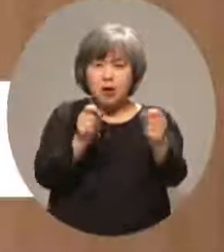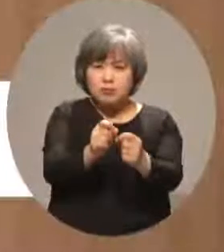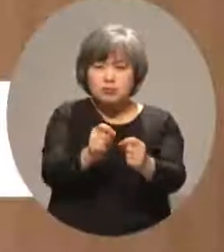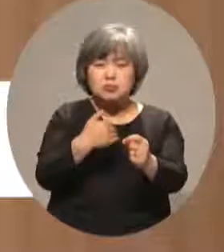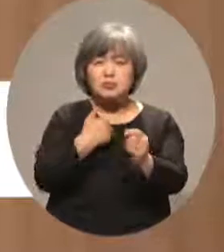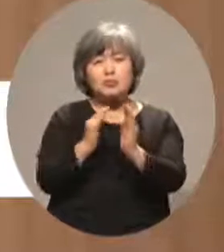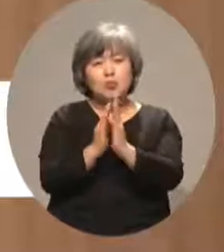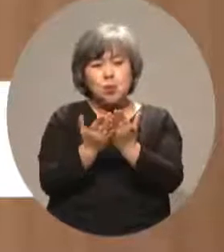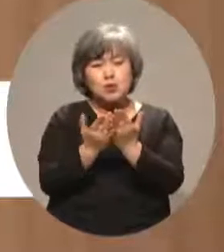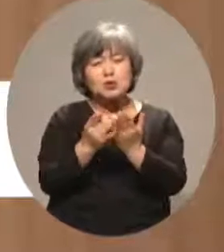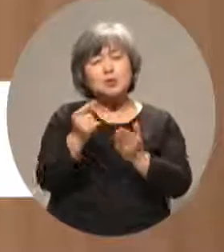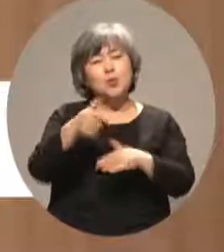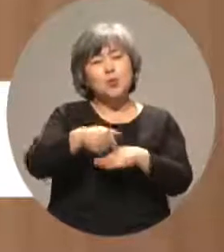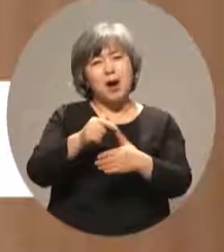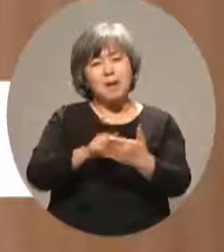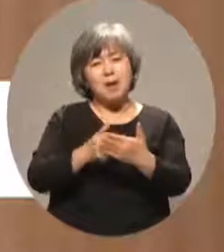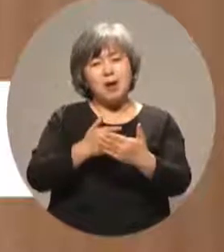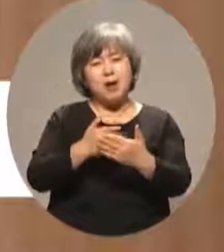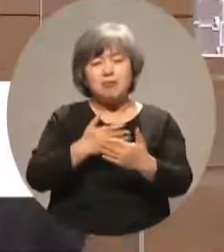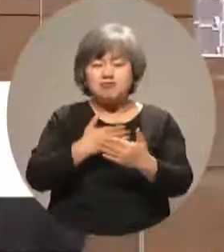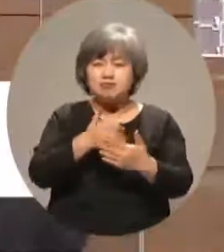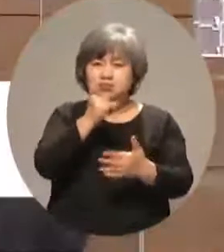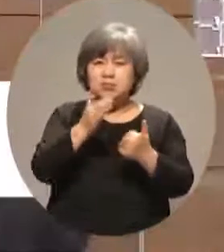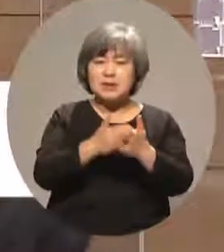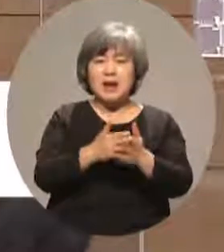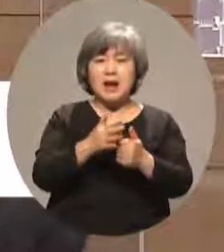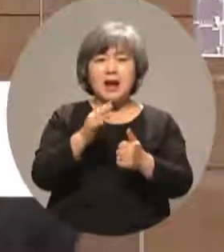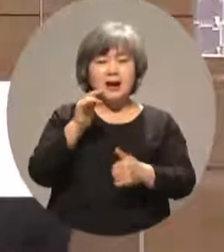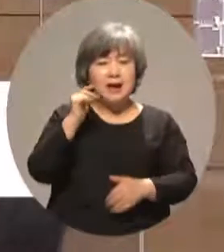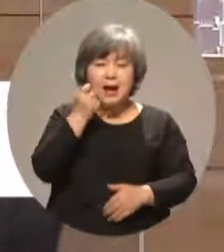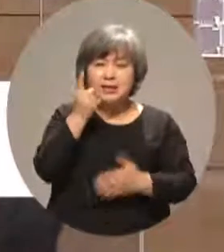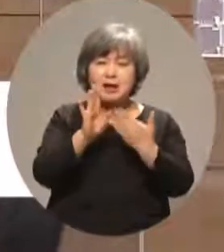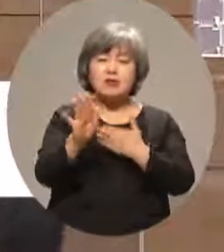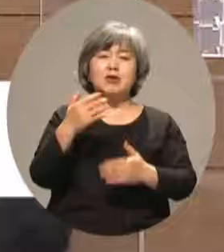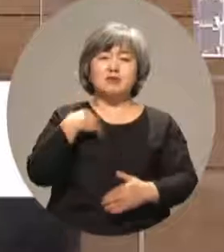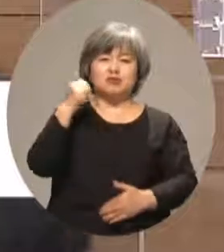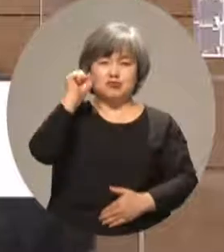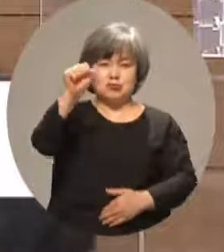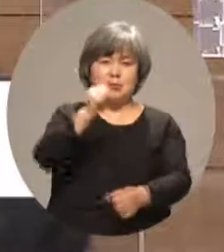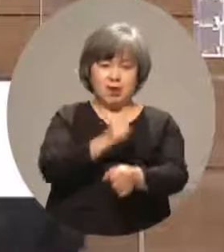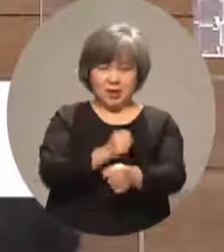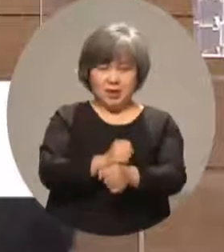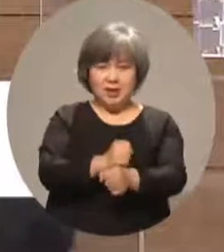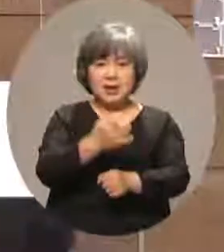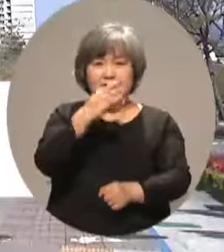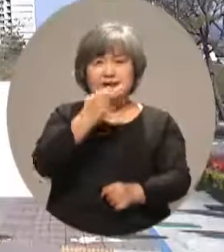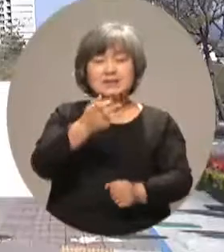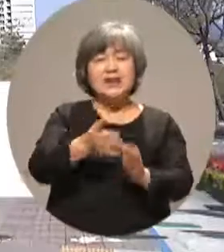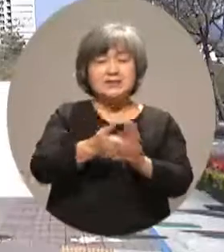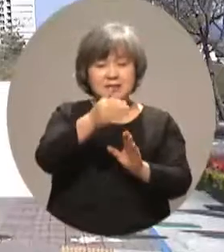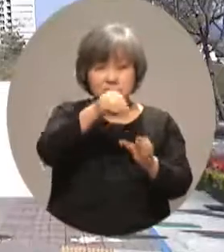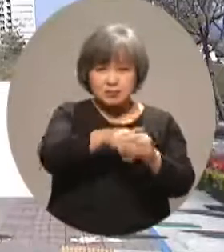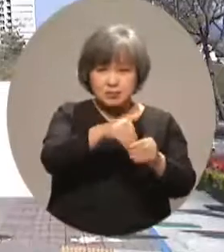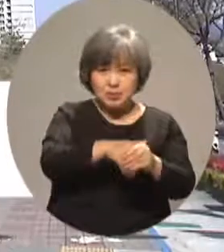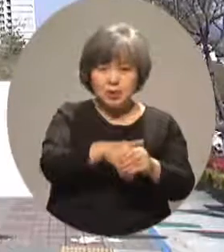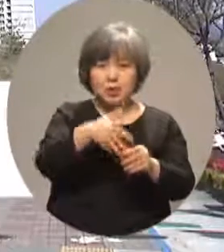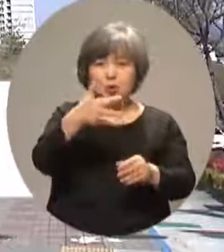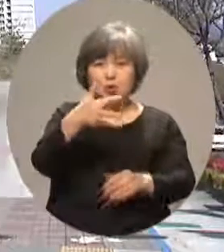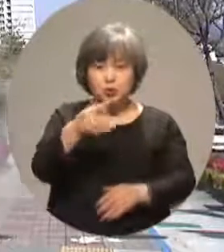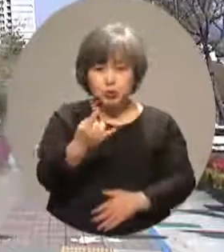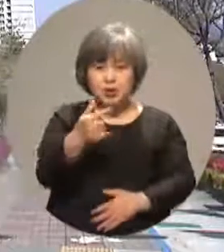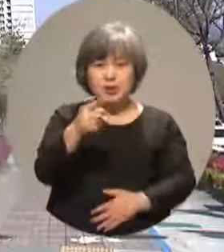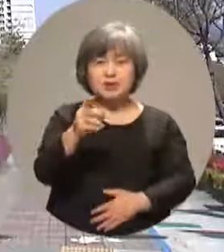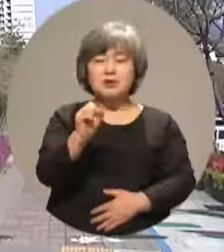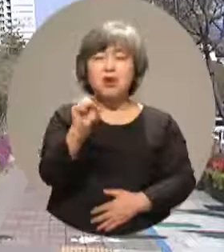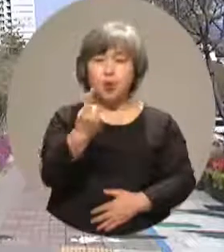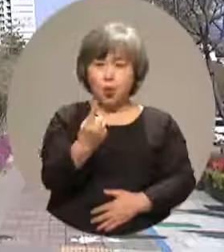로써 마음이 급하다 고 밝혀 다음 다행히 출마 가능성을 내비쳤습니다 현재 익산시장 선거에는 최종호 전 부터